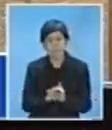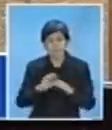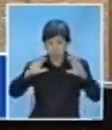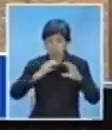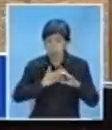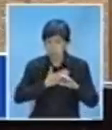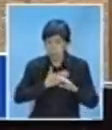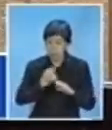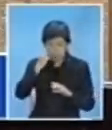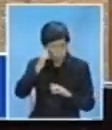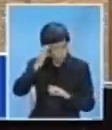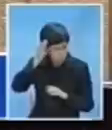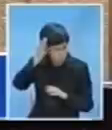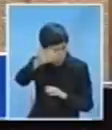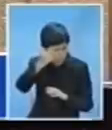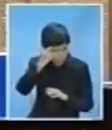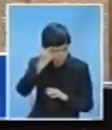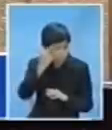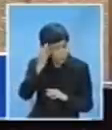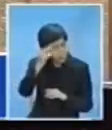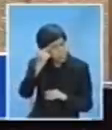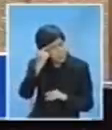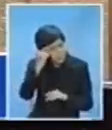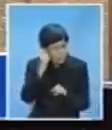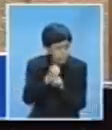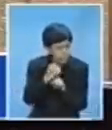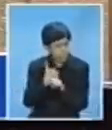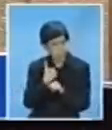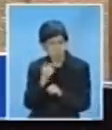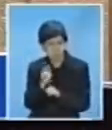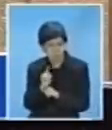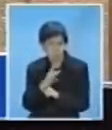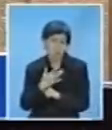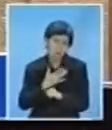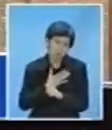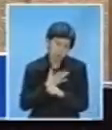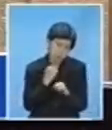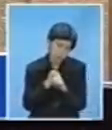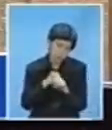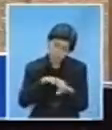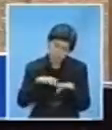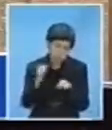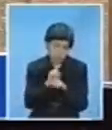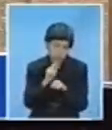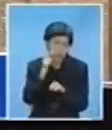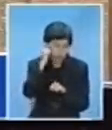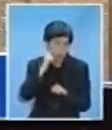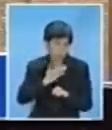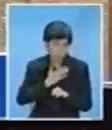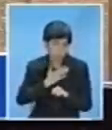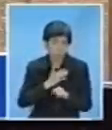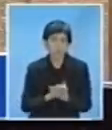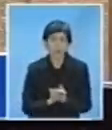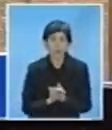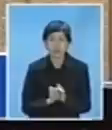าลเพื่อไทยเราต้องมองอนาคตนะครับเราต้องมองเห็นว่าอะไรจะต้องเกิดขึ้นแล้วเราจะควรทำอย่างไรนะครับเรา